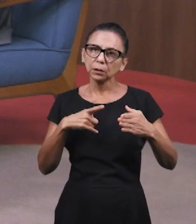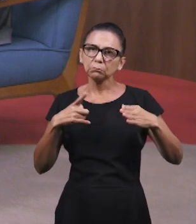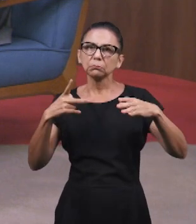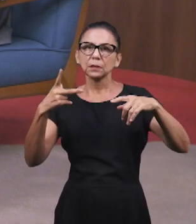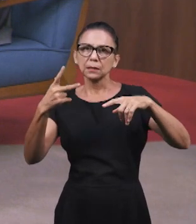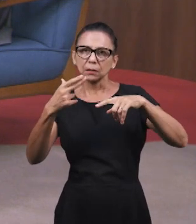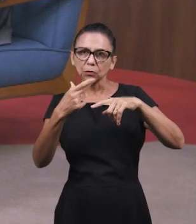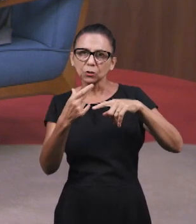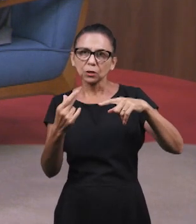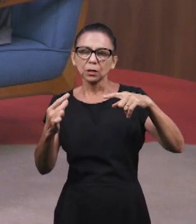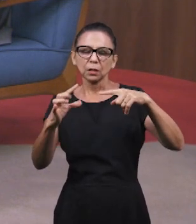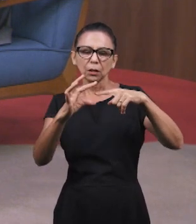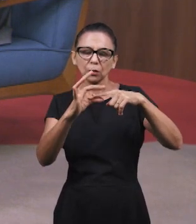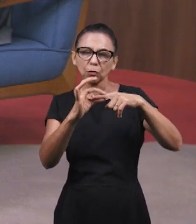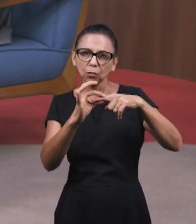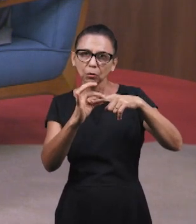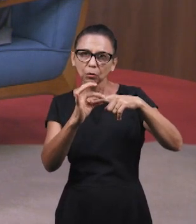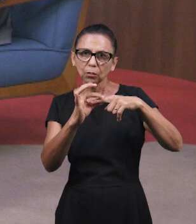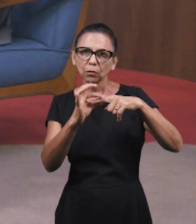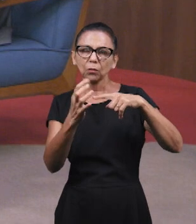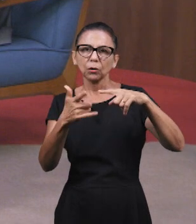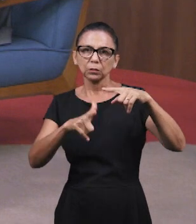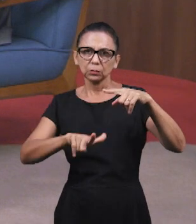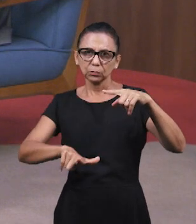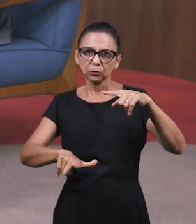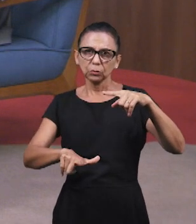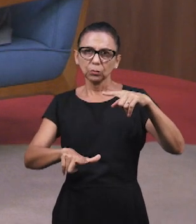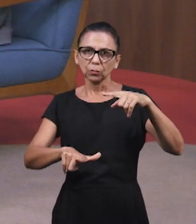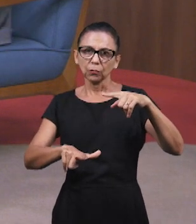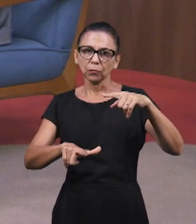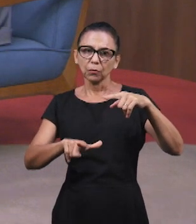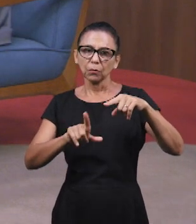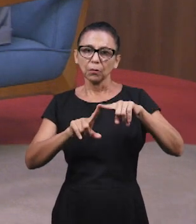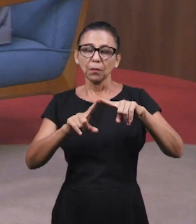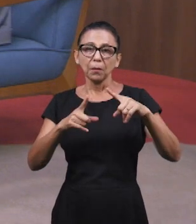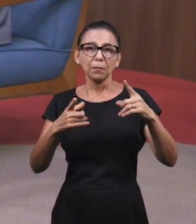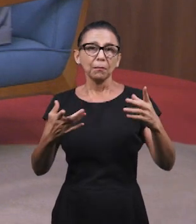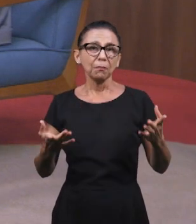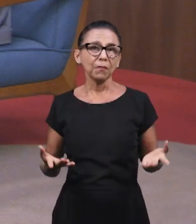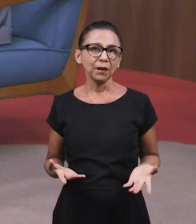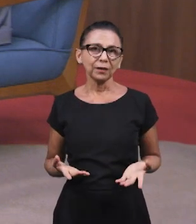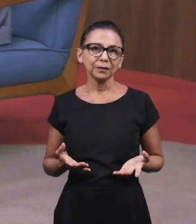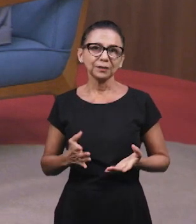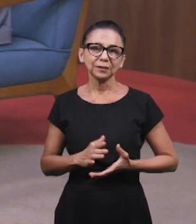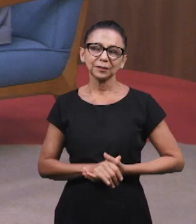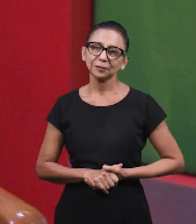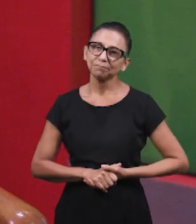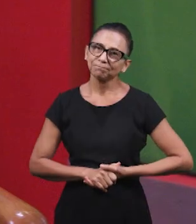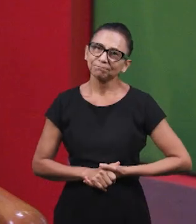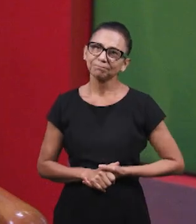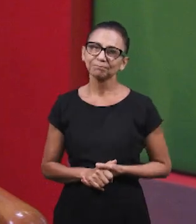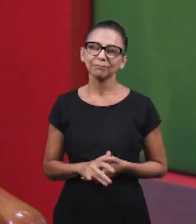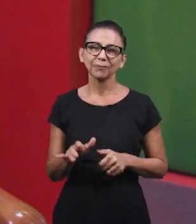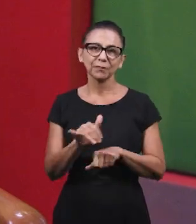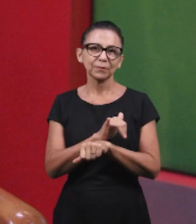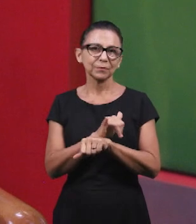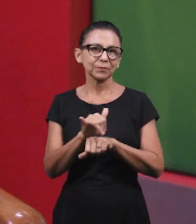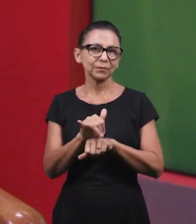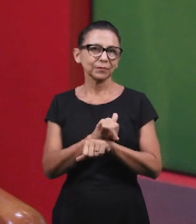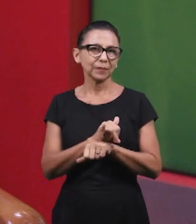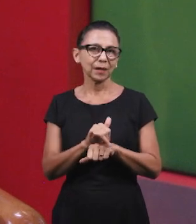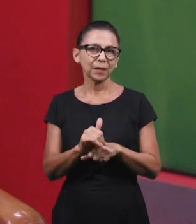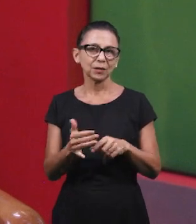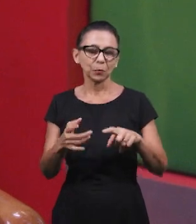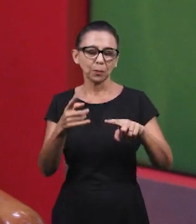la règle, c'est fini. Donc, ce membre, il va perdre la vie. Donc, le corps n'admet pas la division.